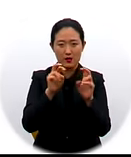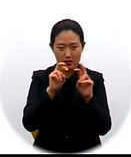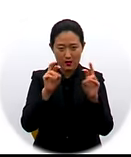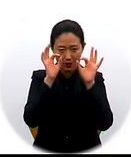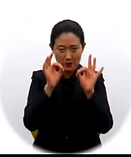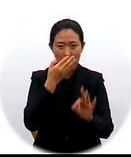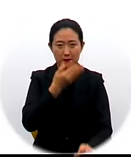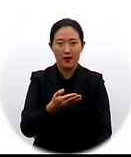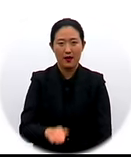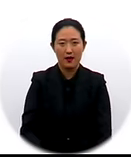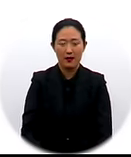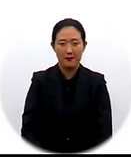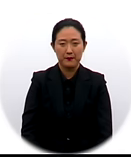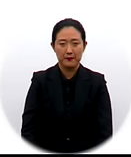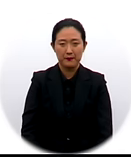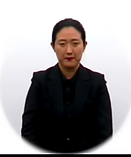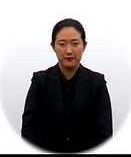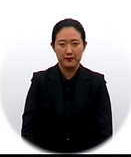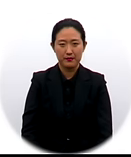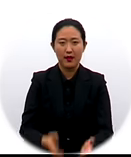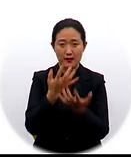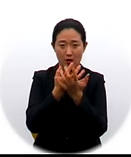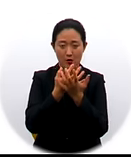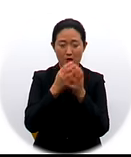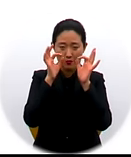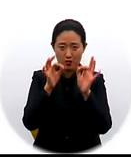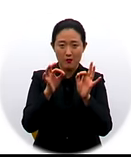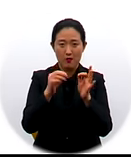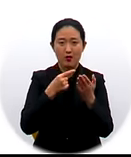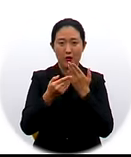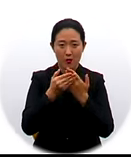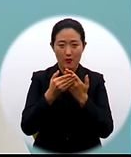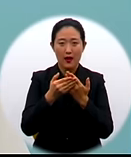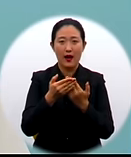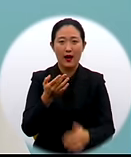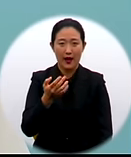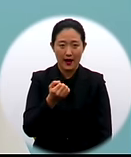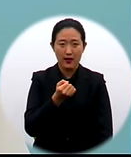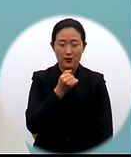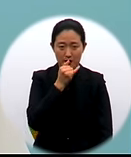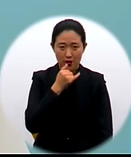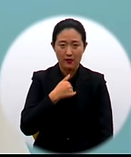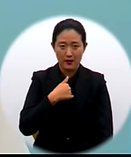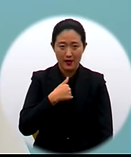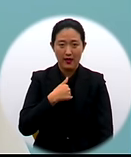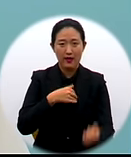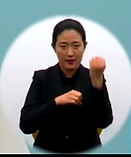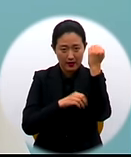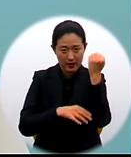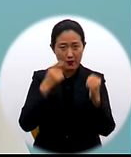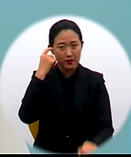왜냐? 쿠팡의 마케터는 브랜드 마케팅을 하지 않아요. 그리고 쿠팡의 마케터는 반드시 데이터 분석을 할 수 있어야 되기